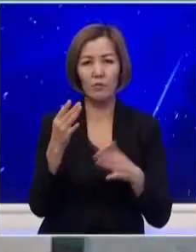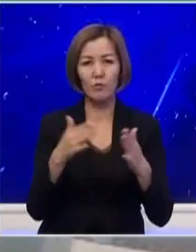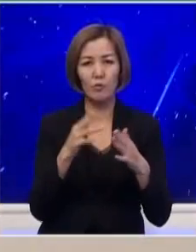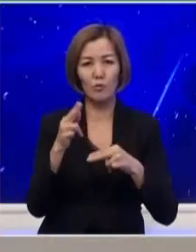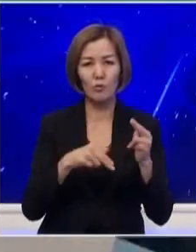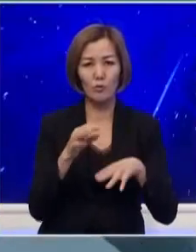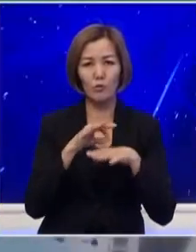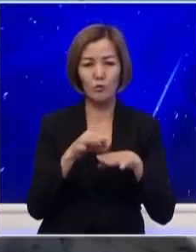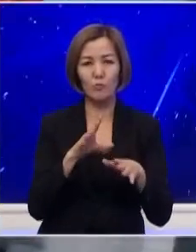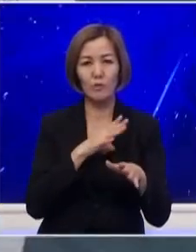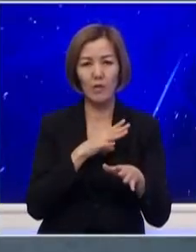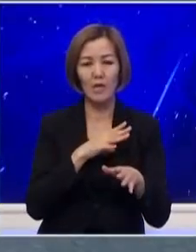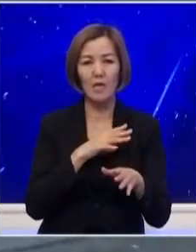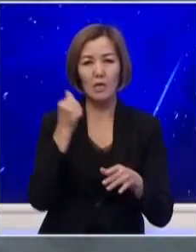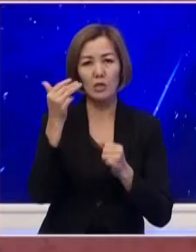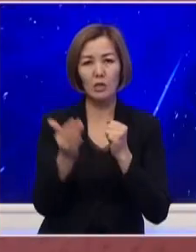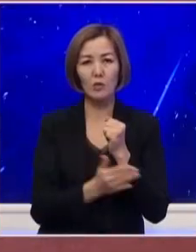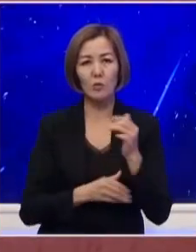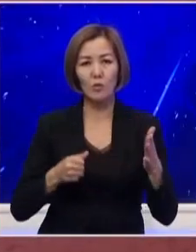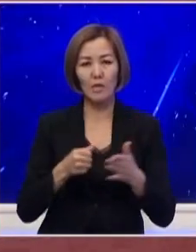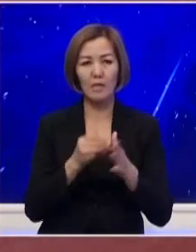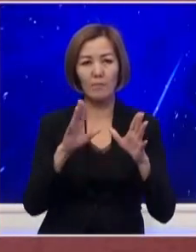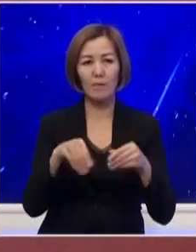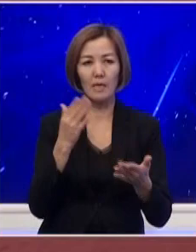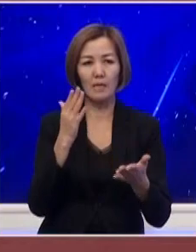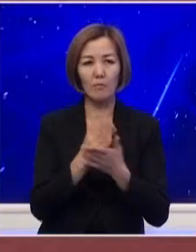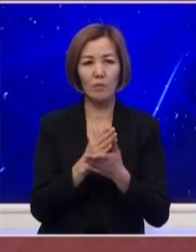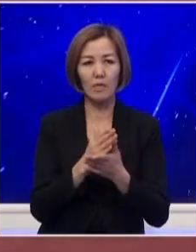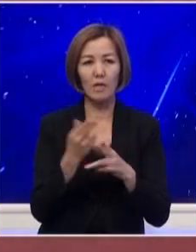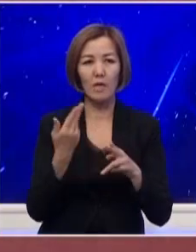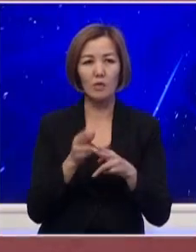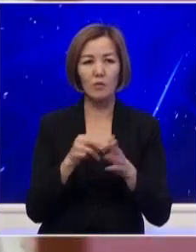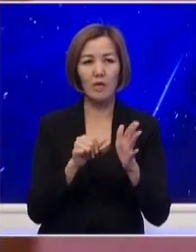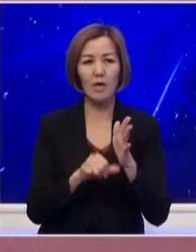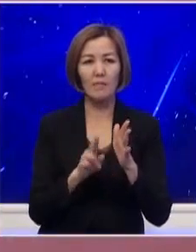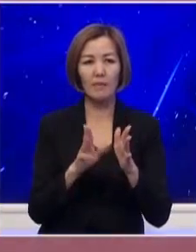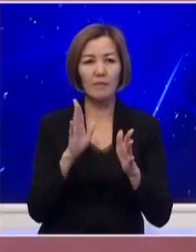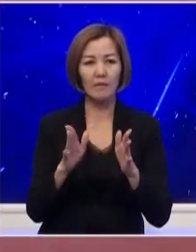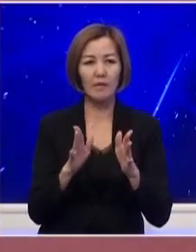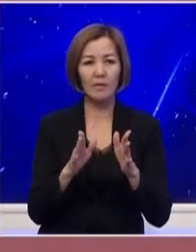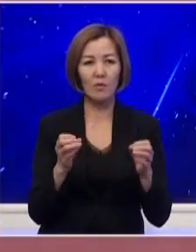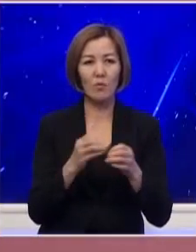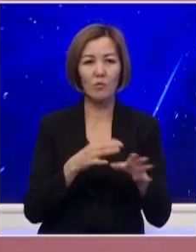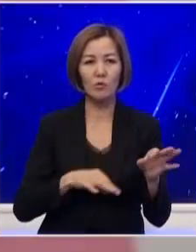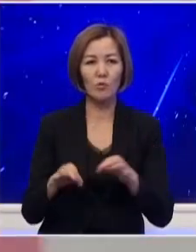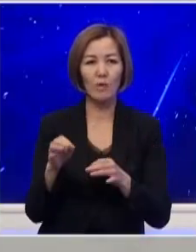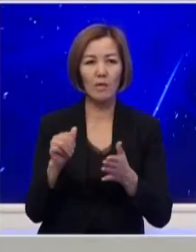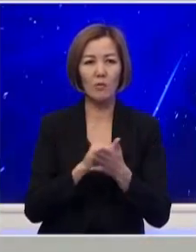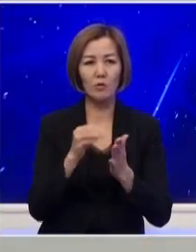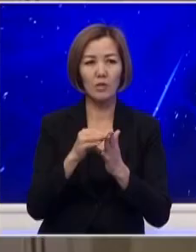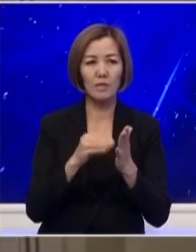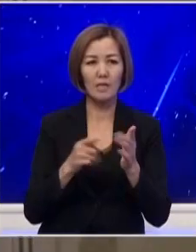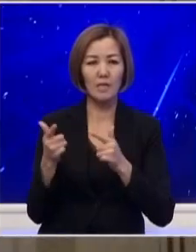үйдің құрылыс жұмыстары жүргізілуде. Жылдың соңында қолданысқа берілмек. Сондай-ақ 60 пәтерлі 10 үйдің жобалық металық және